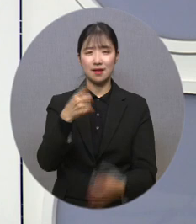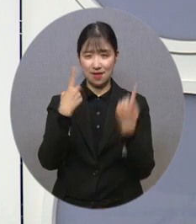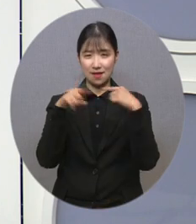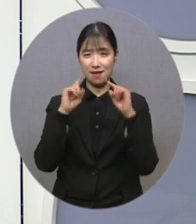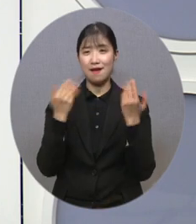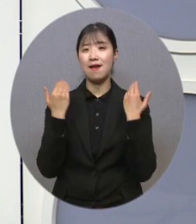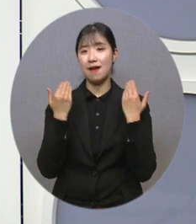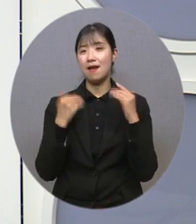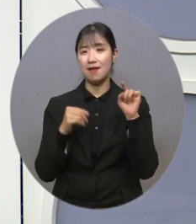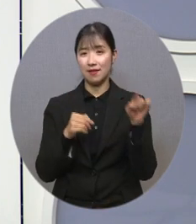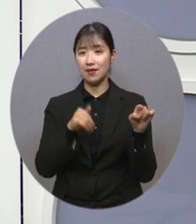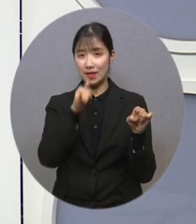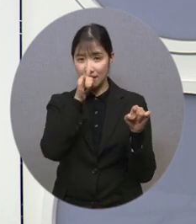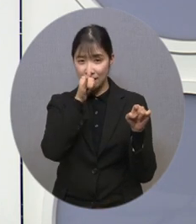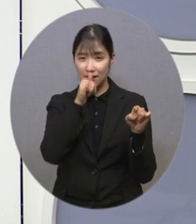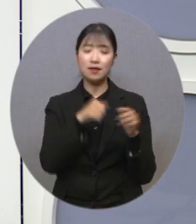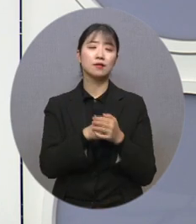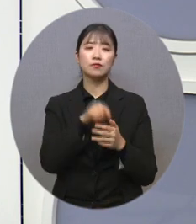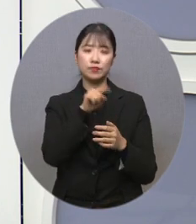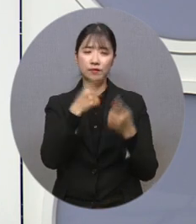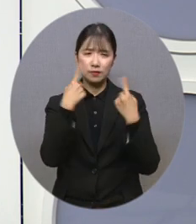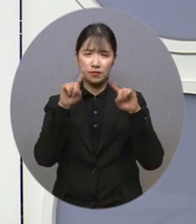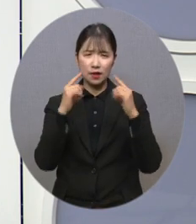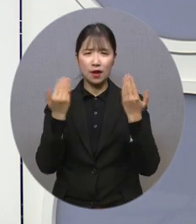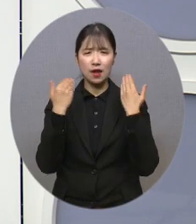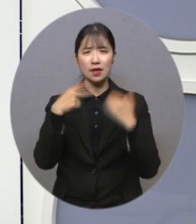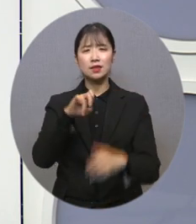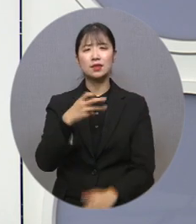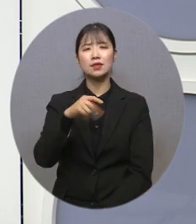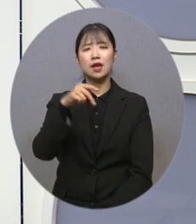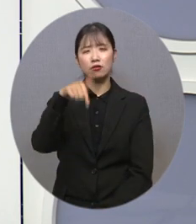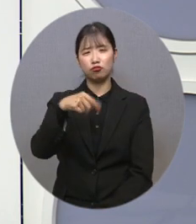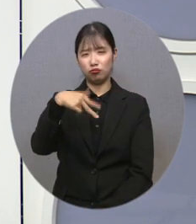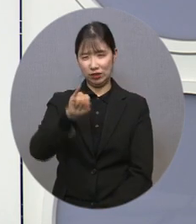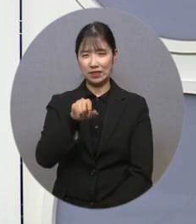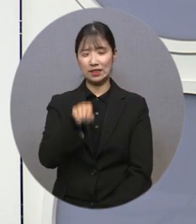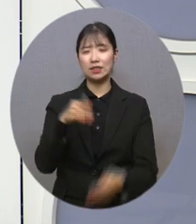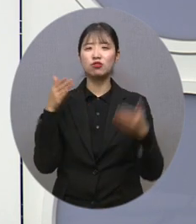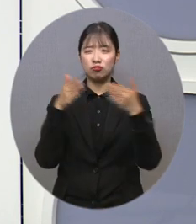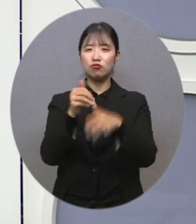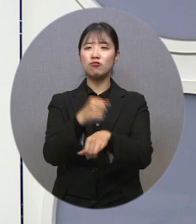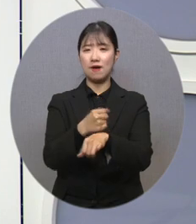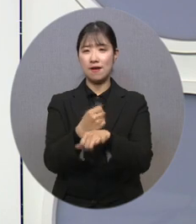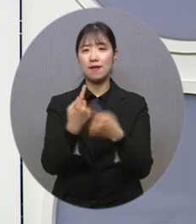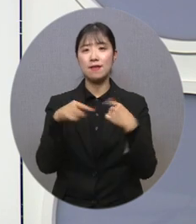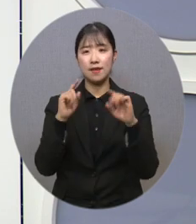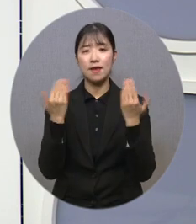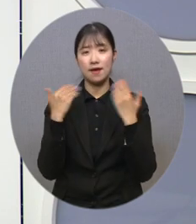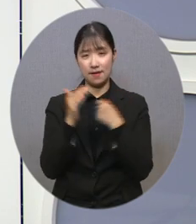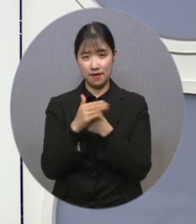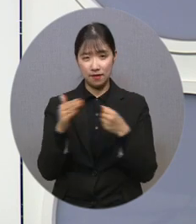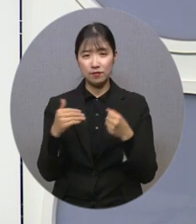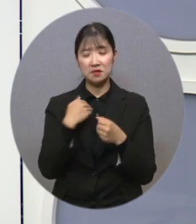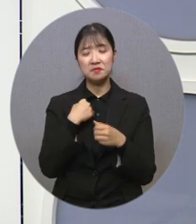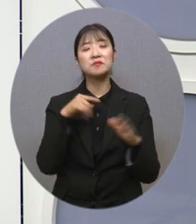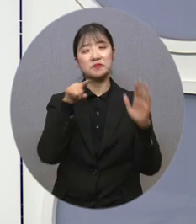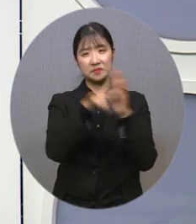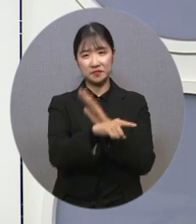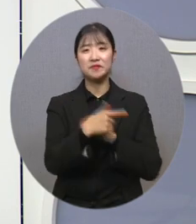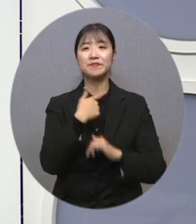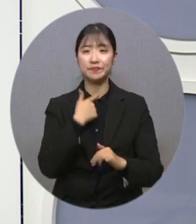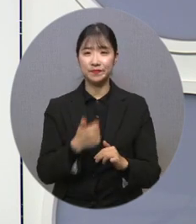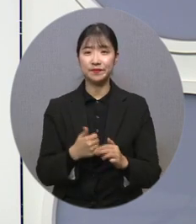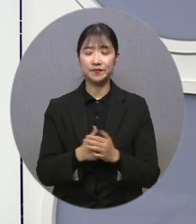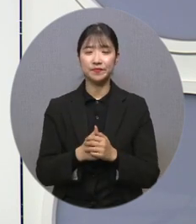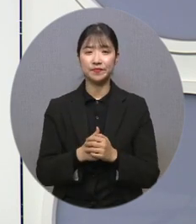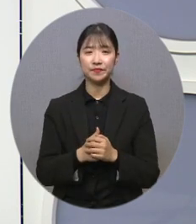한제대학이라고 있습니다. 네. 그 대학이 아주 실사구시를 추구하는 대학이기 때문에 그 대학을 제가 한번 방문을